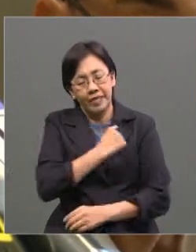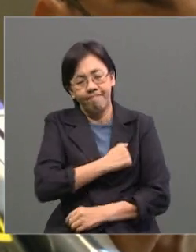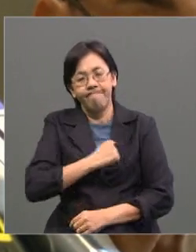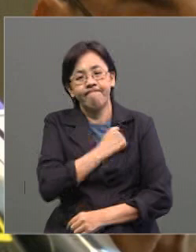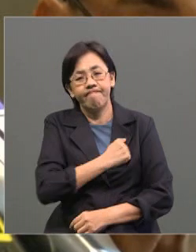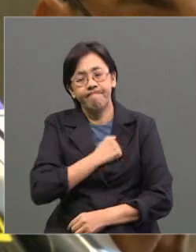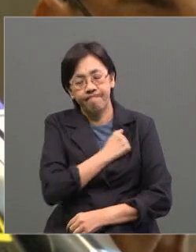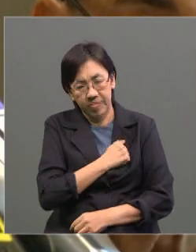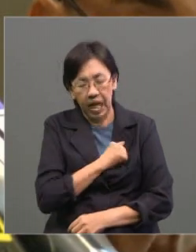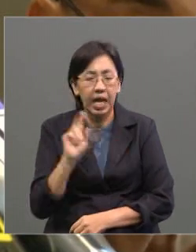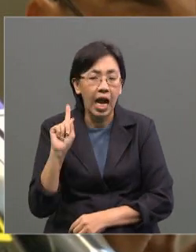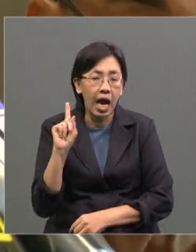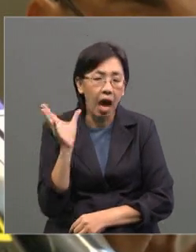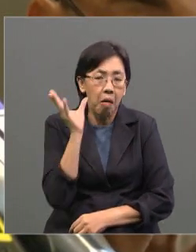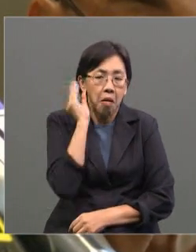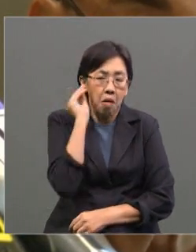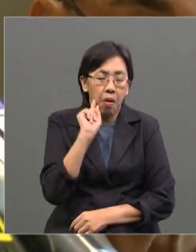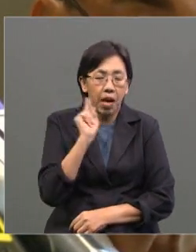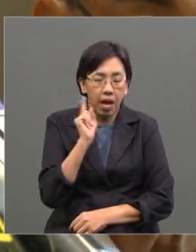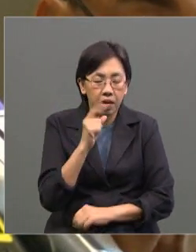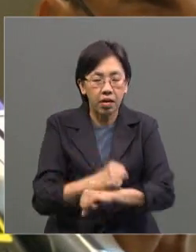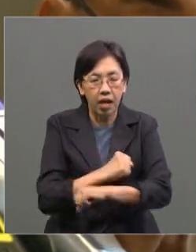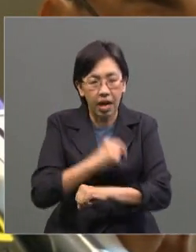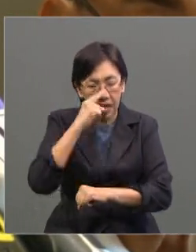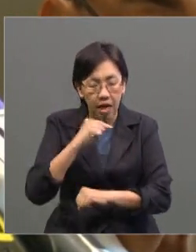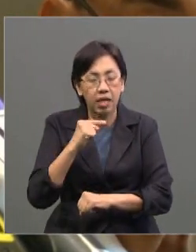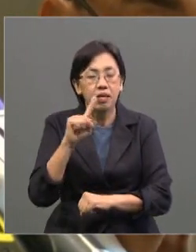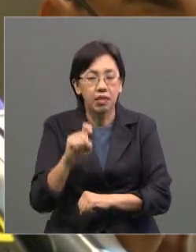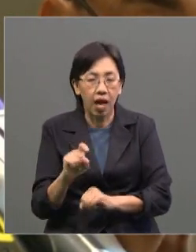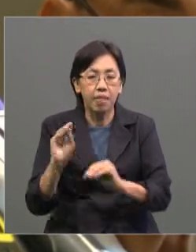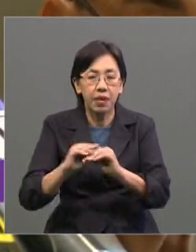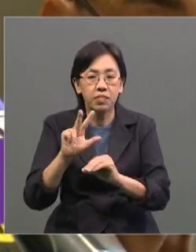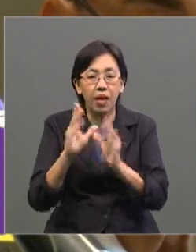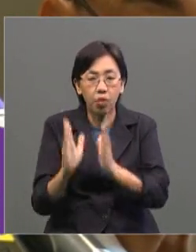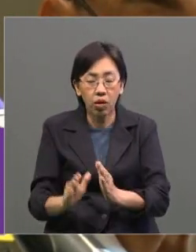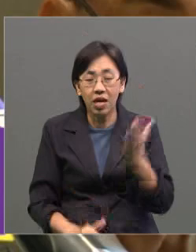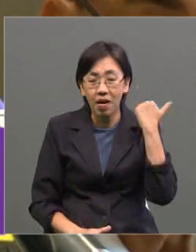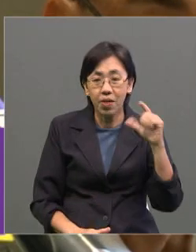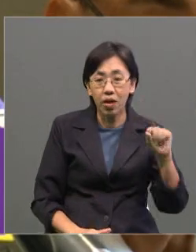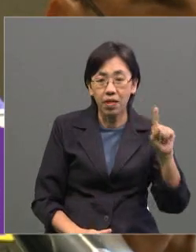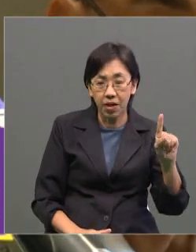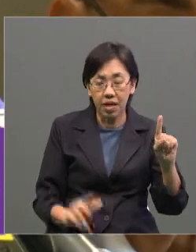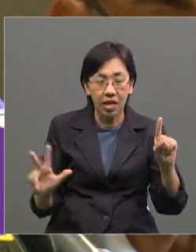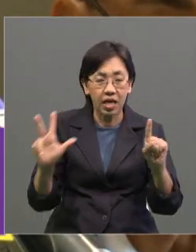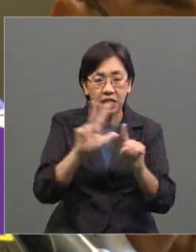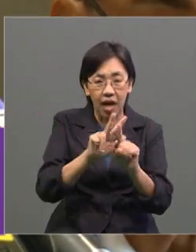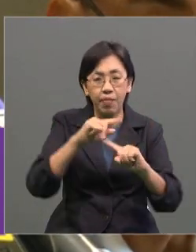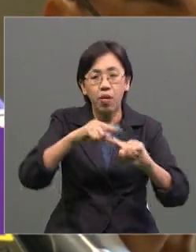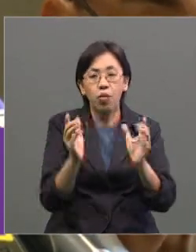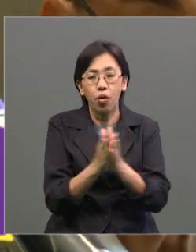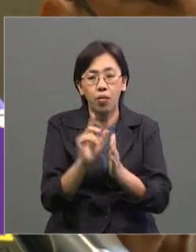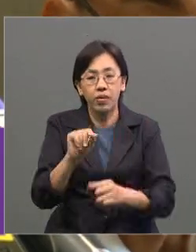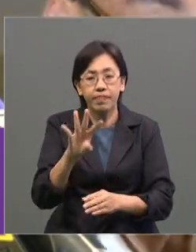จกับรายงานข่าวล่าสุดที่ว่าแรงงานไทยเสียชีวิตเพิ่มขึ้นอีก3คนรวมกับยอดเดิม21คนก็จะกลายเป็น24คนน